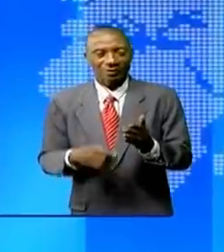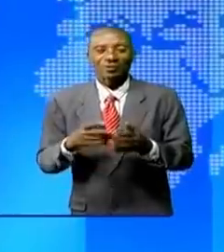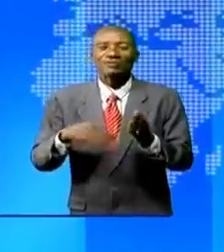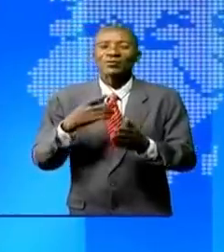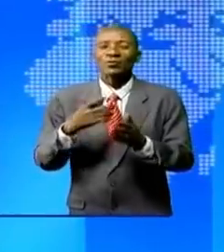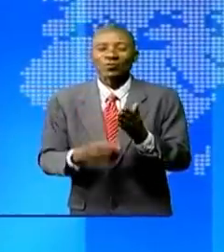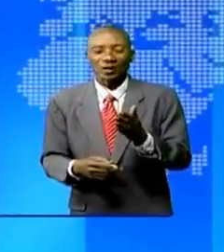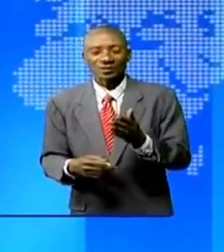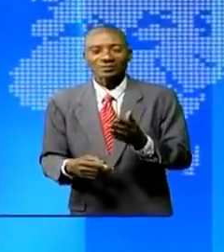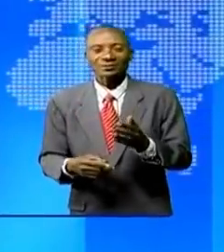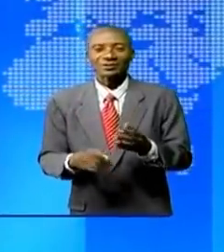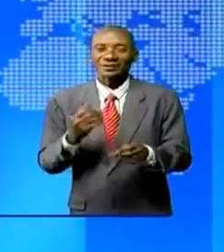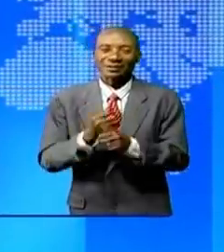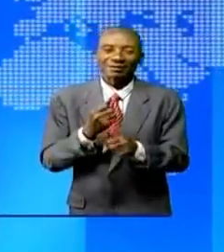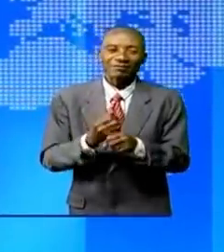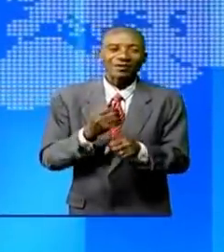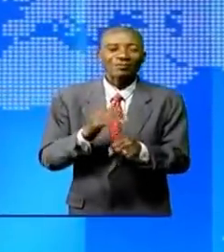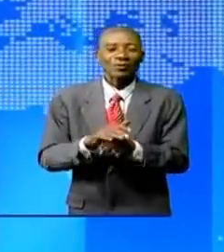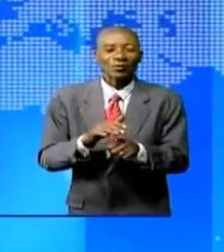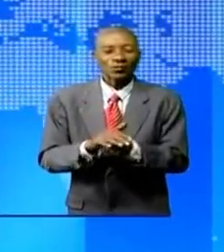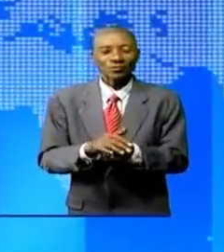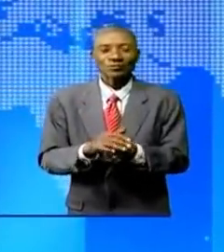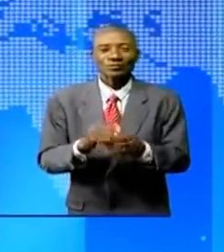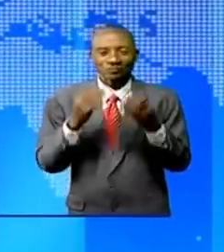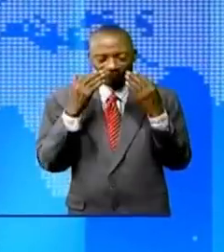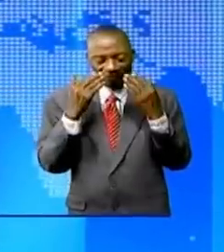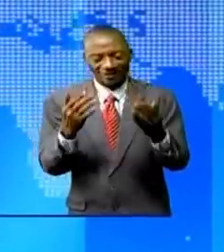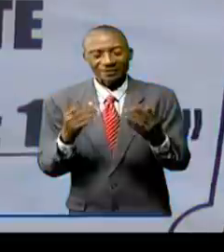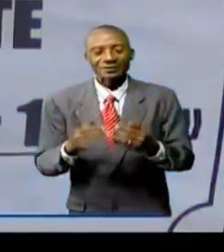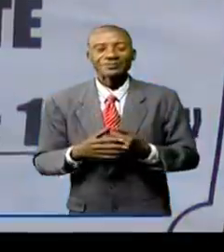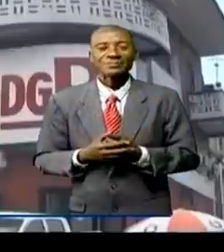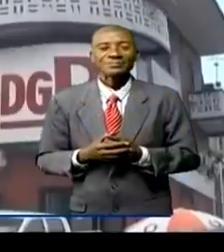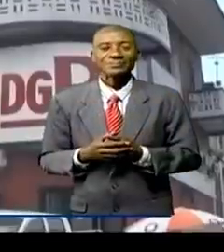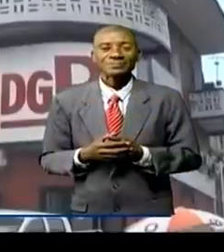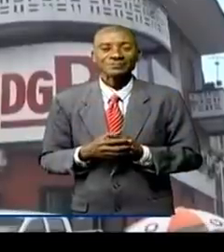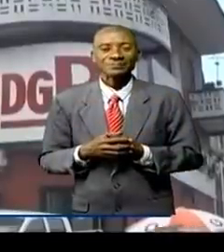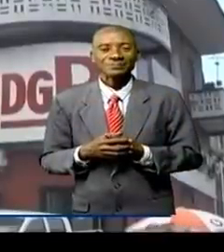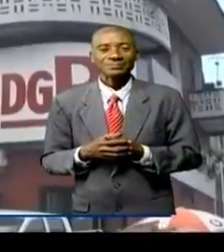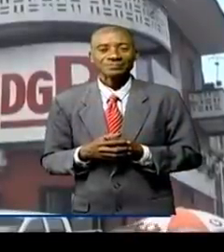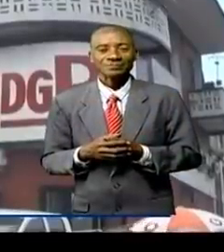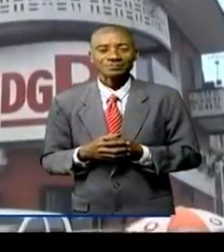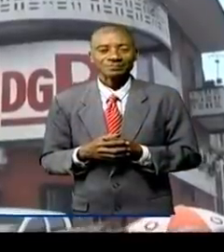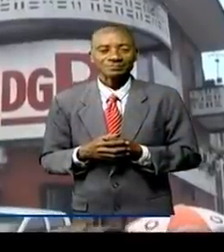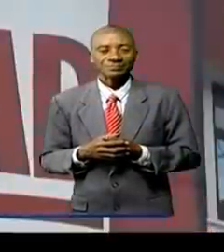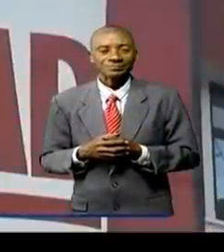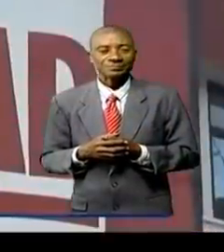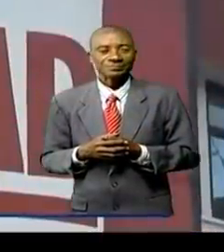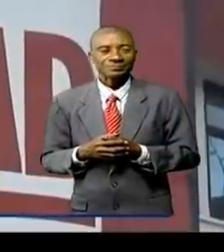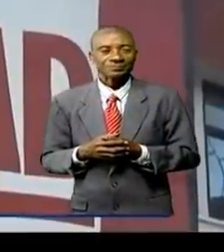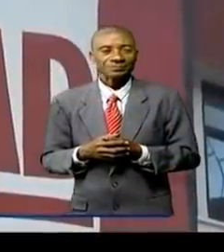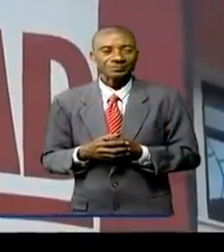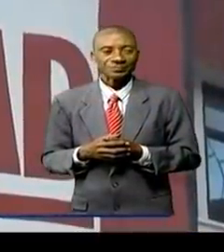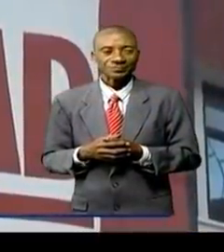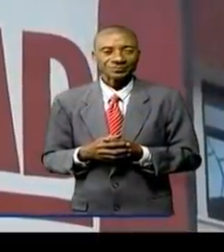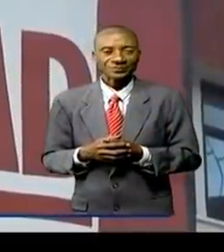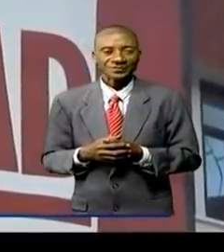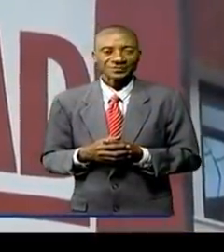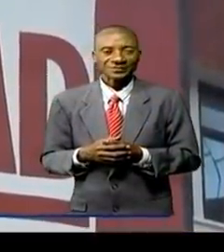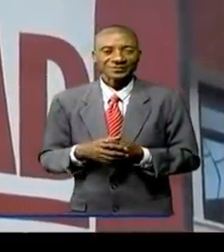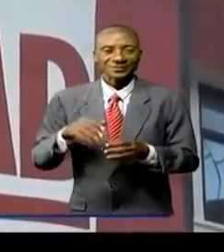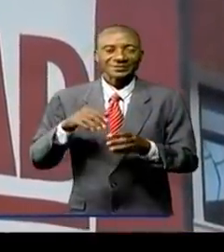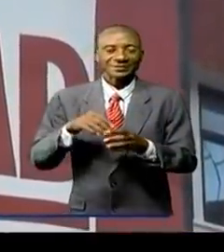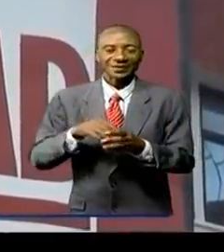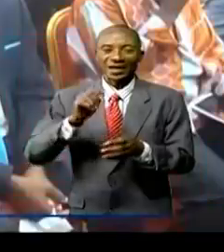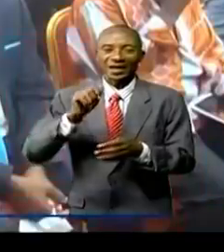Hippolyte Mbouilou et Guila Malanda pour le reportage. La salle Apocalypse 22-11-15 dans l'enceinte